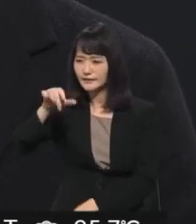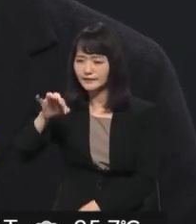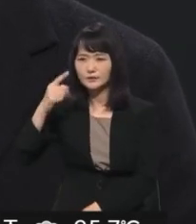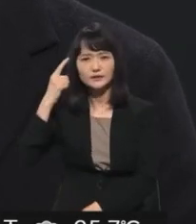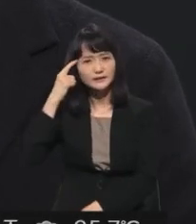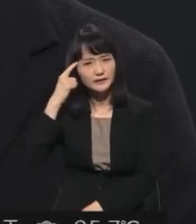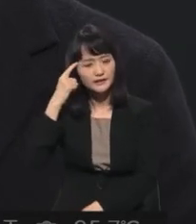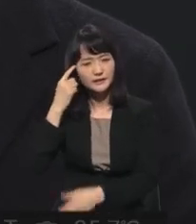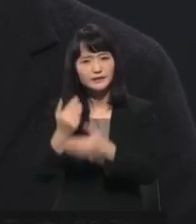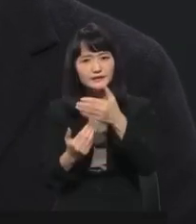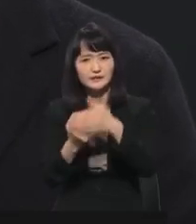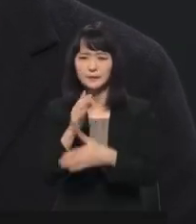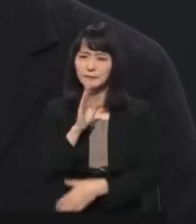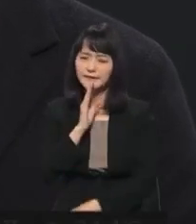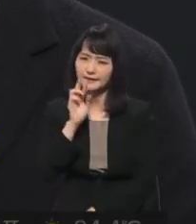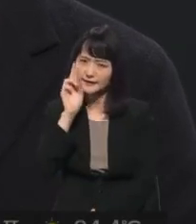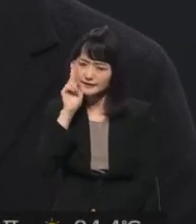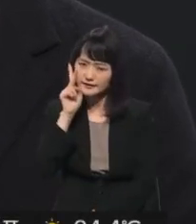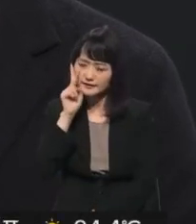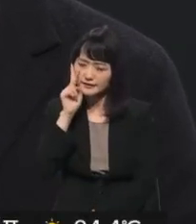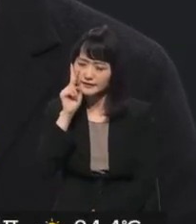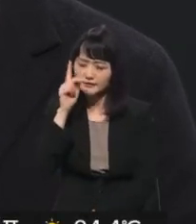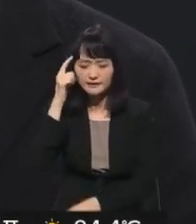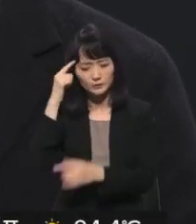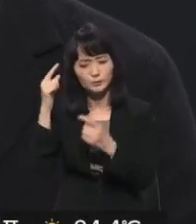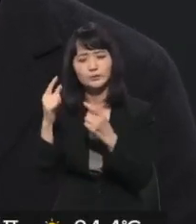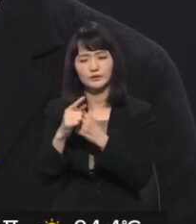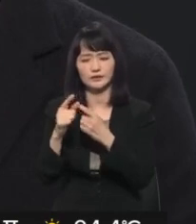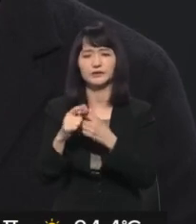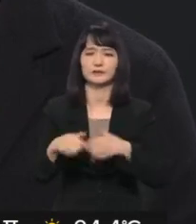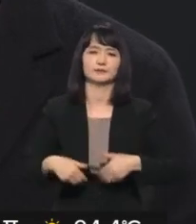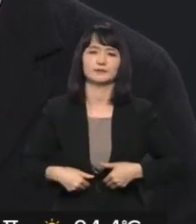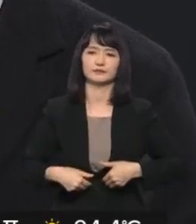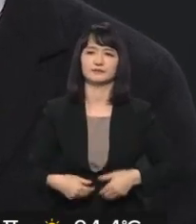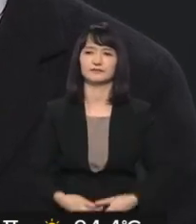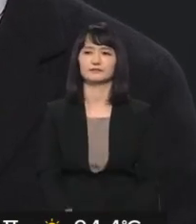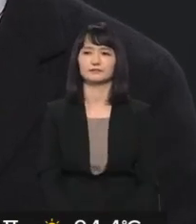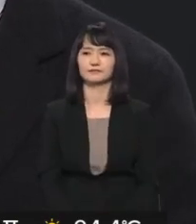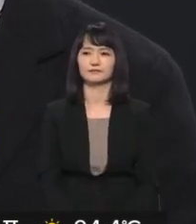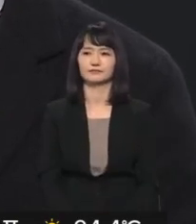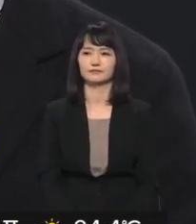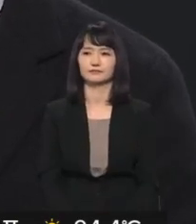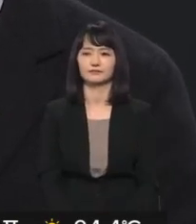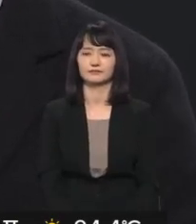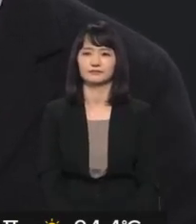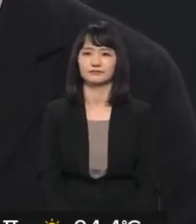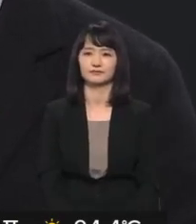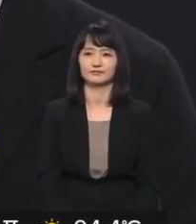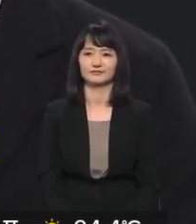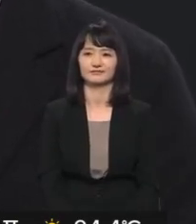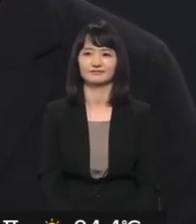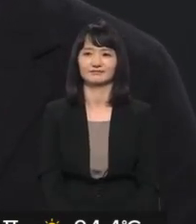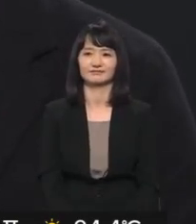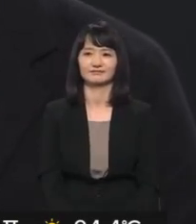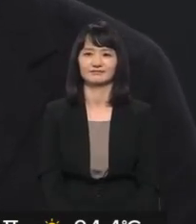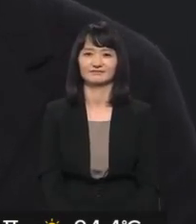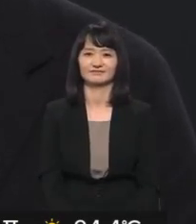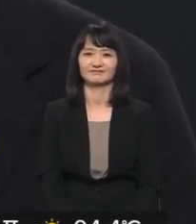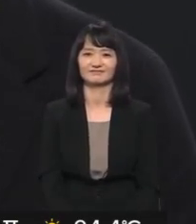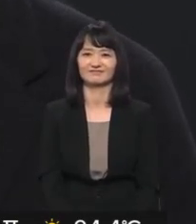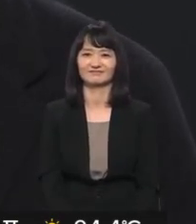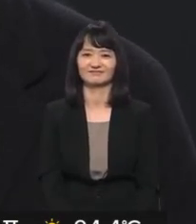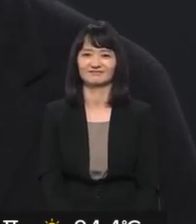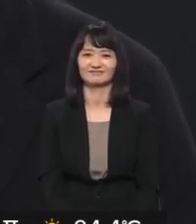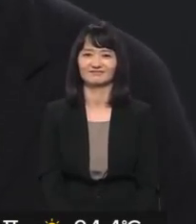좀 한번 근본적으로 생각을 해볼 변고가 이누가미 저어 예 들어 일단은 못해 표 아 거기 말게 1 받아 우리